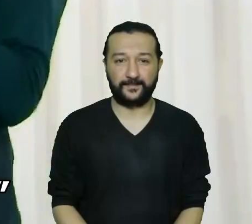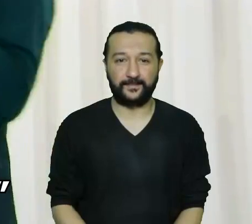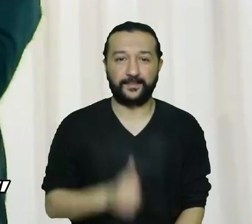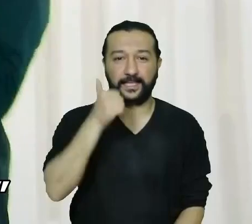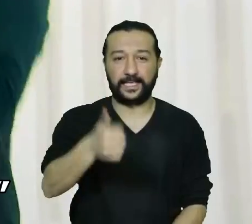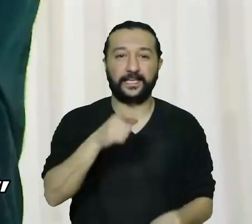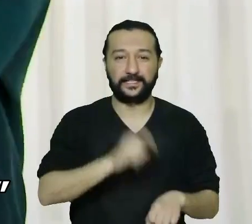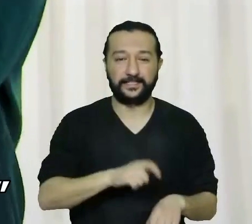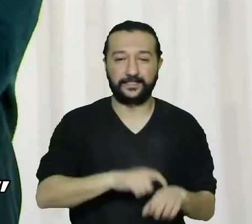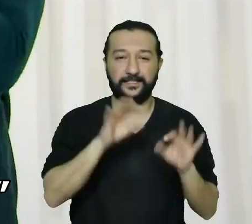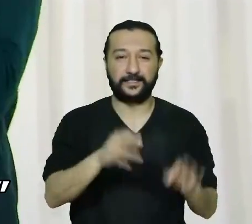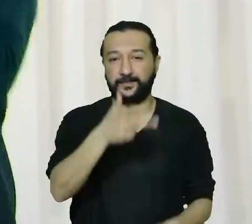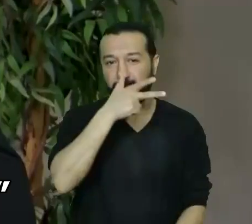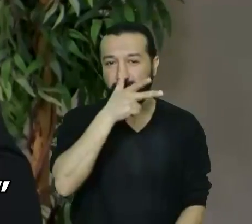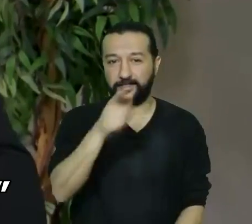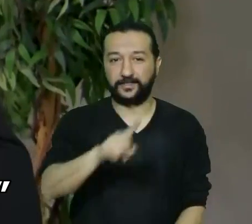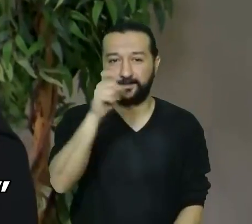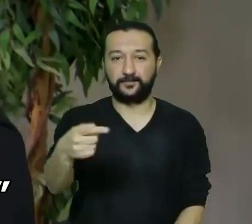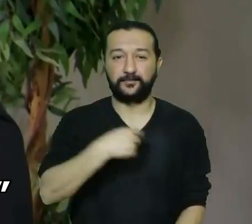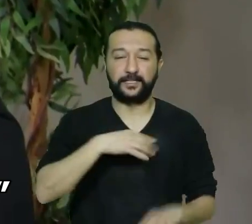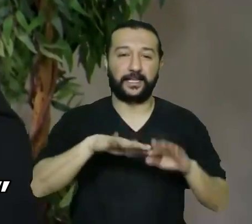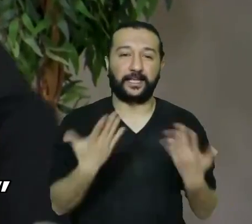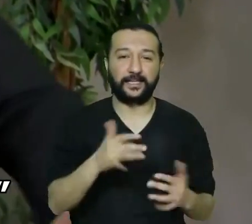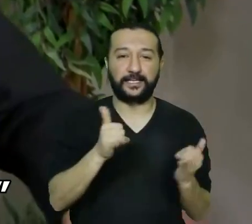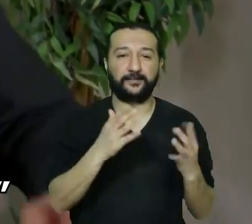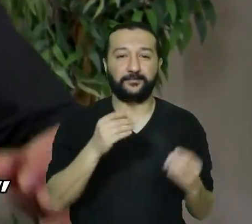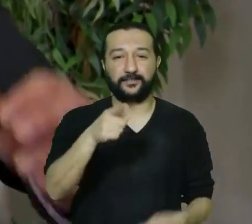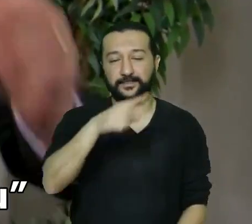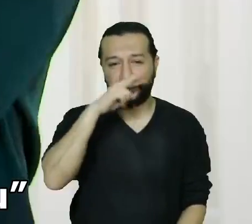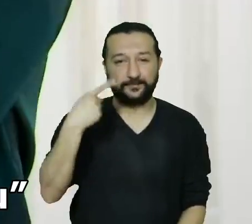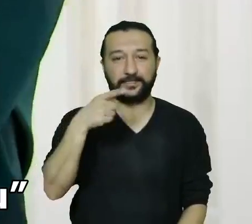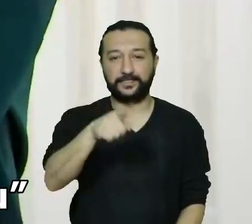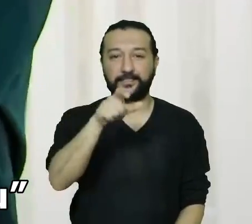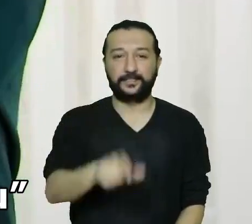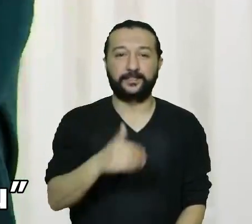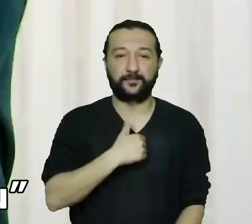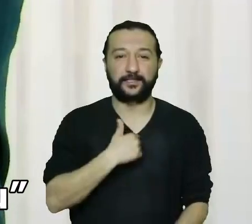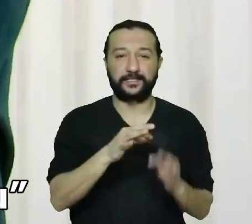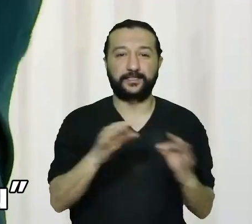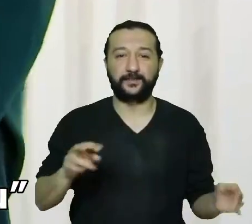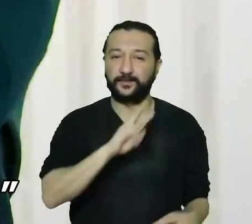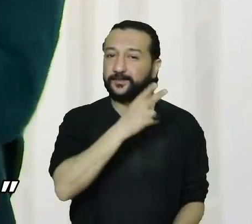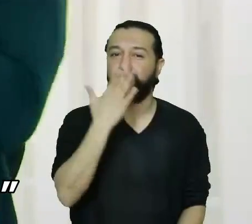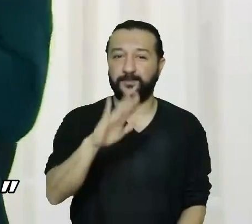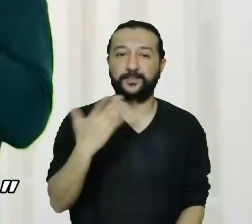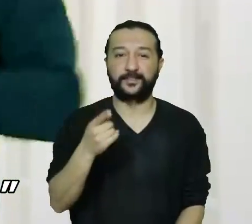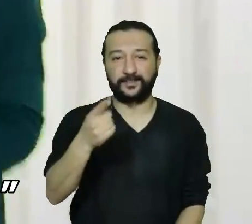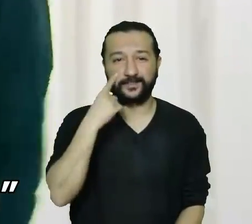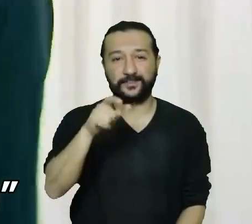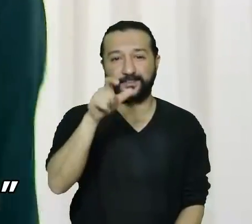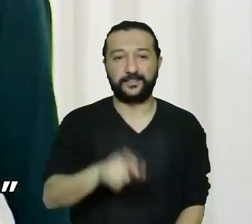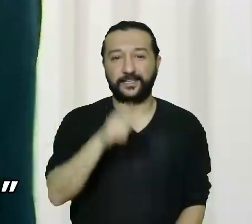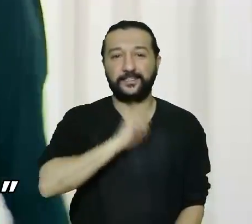Her zaman üzersin beni, ah yaramaz çapkın seni. Benim hiç günahım yoktu,